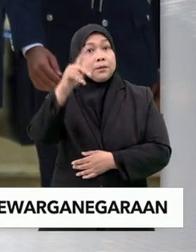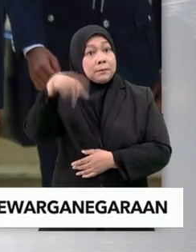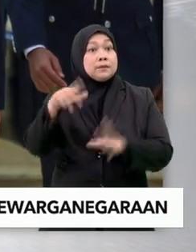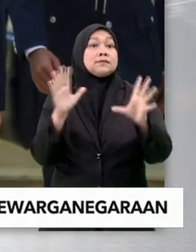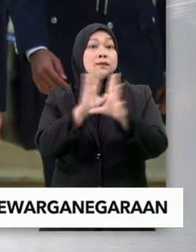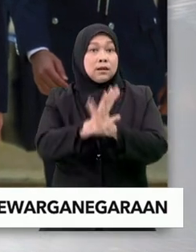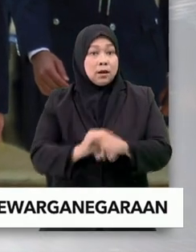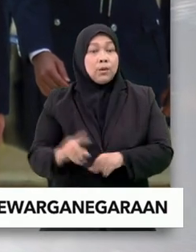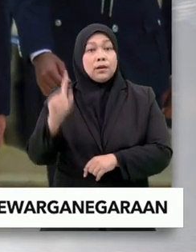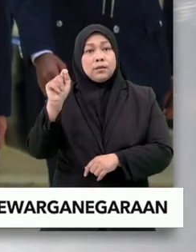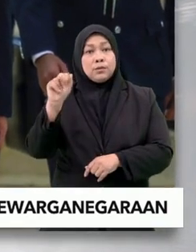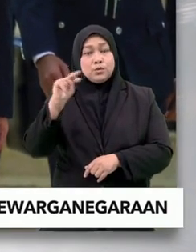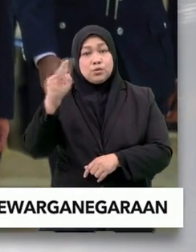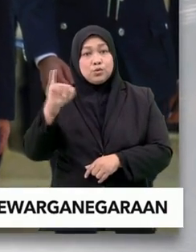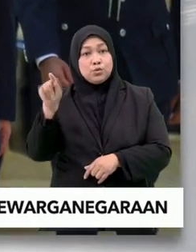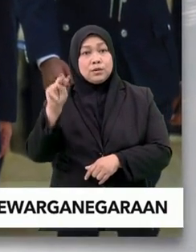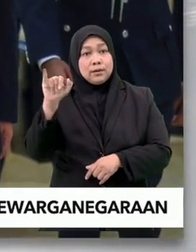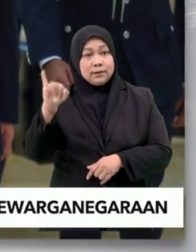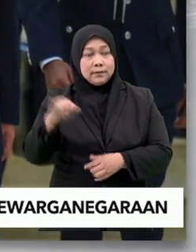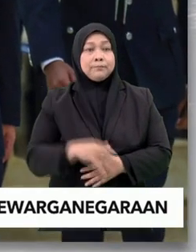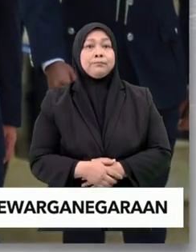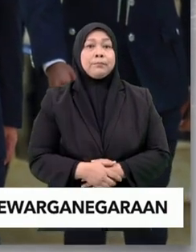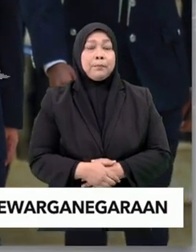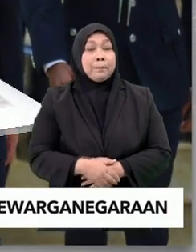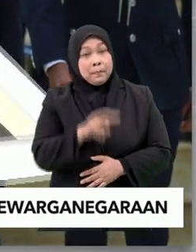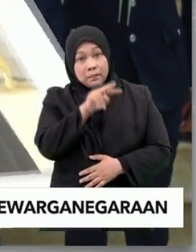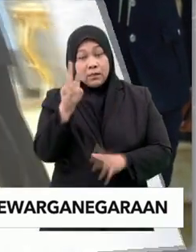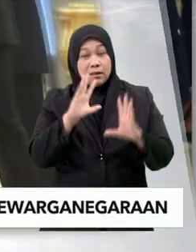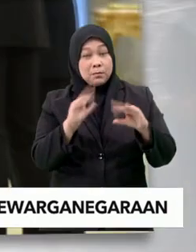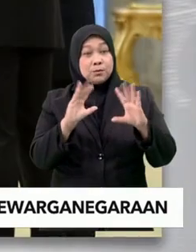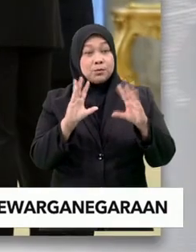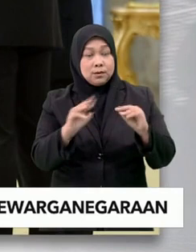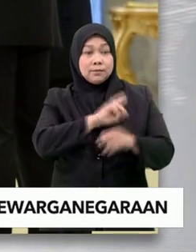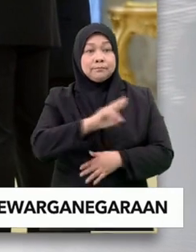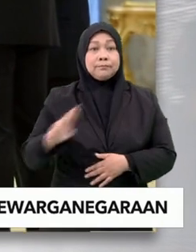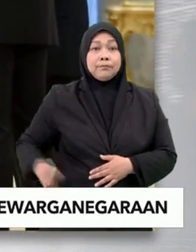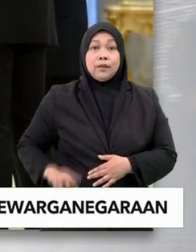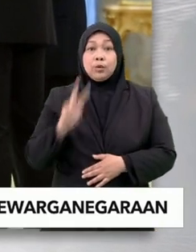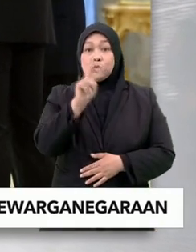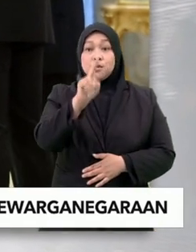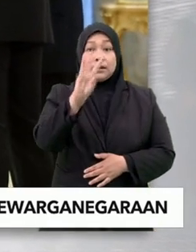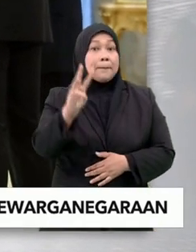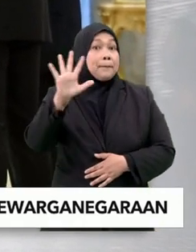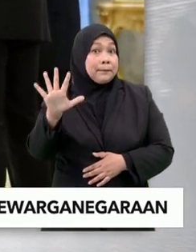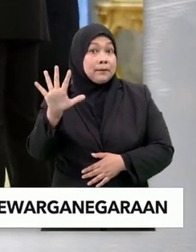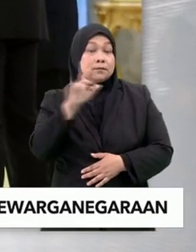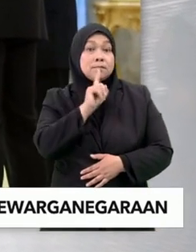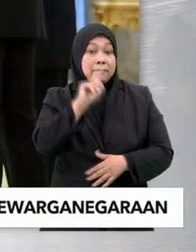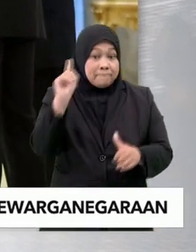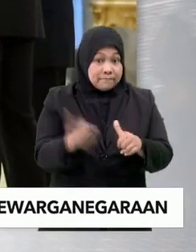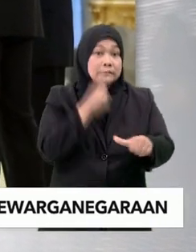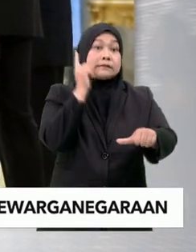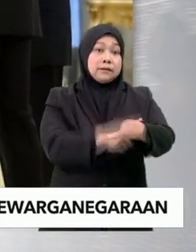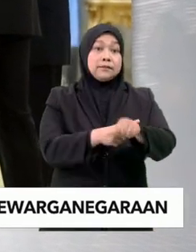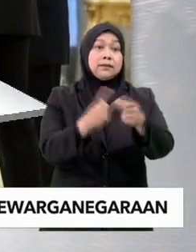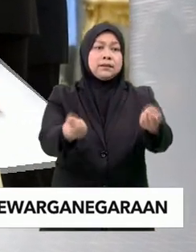Sarawak Tun Dr Wan Junaidi tuanku jaafar memandangkan mesyuarat Majlis raja-raja ke-265 adalah yang pertama kali